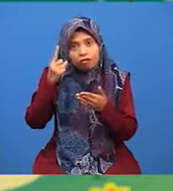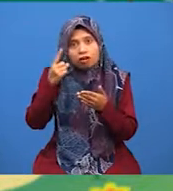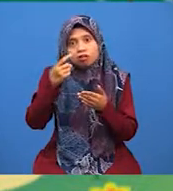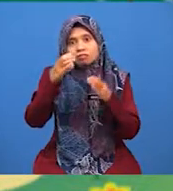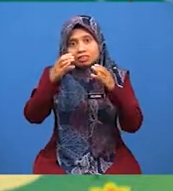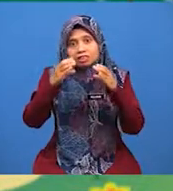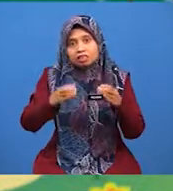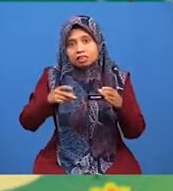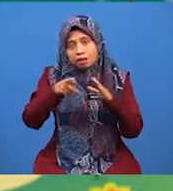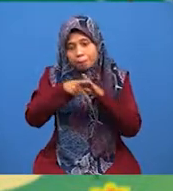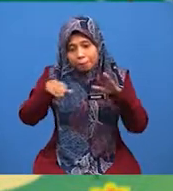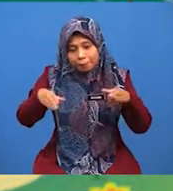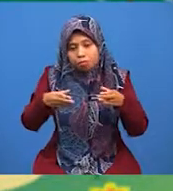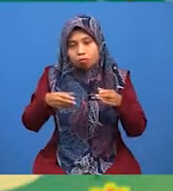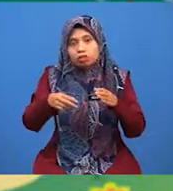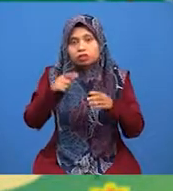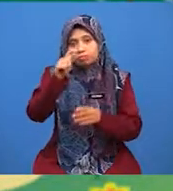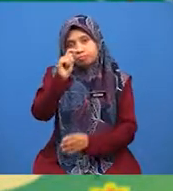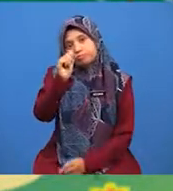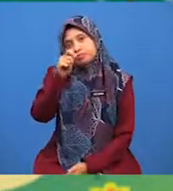cara-cara pembuatan tapai ubi.